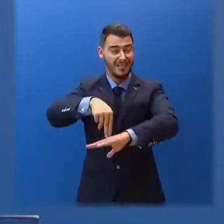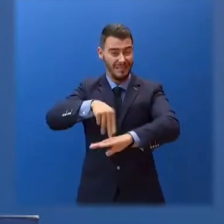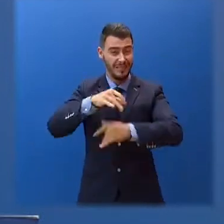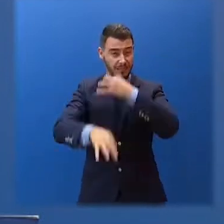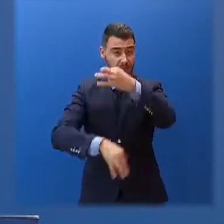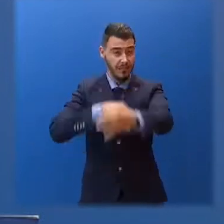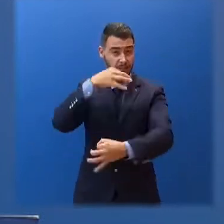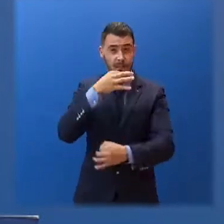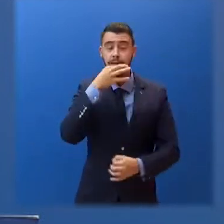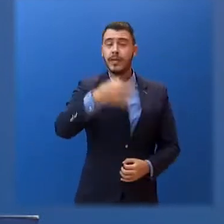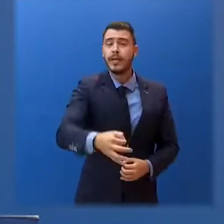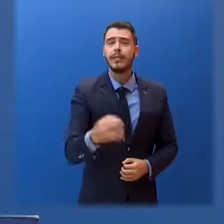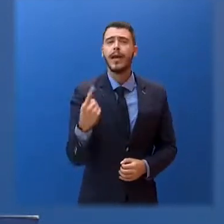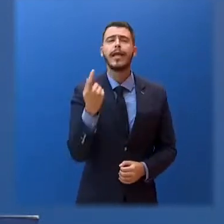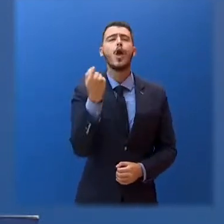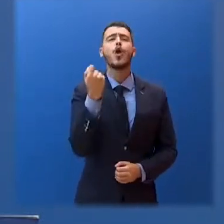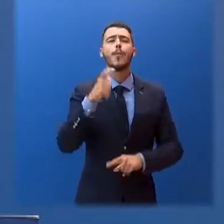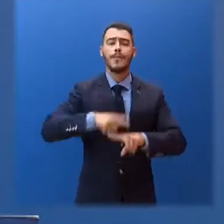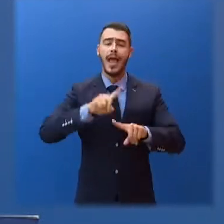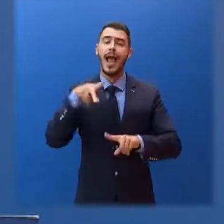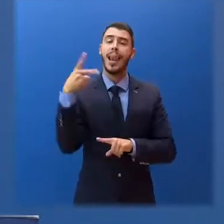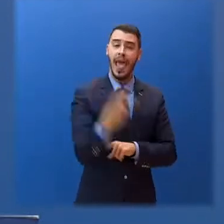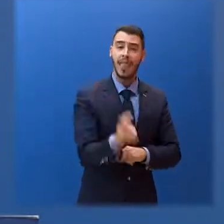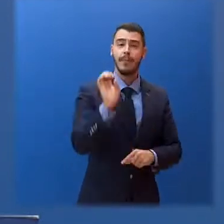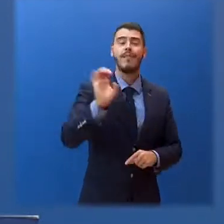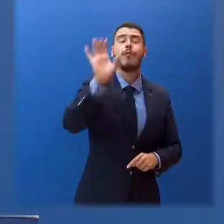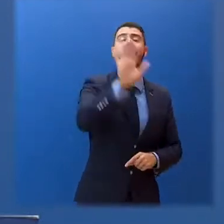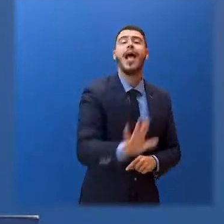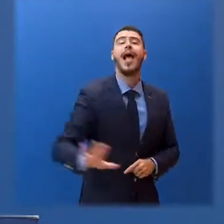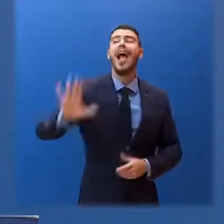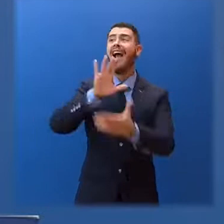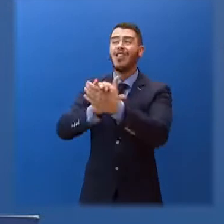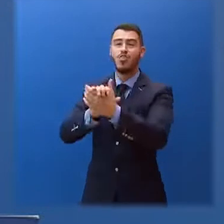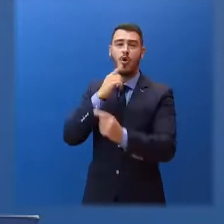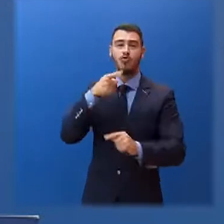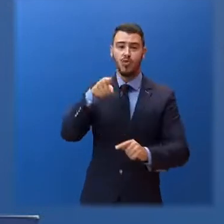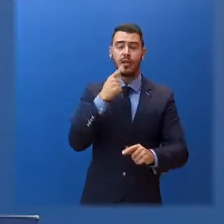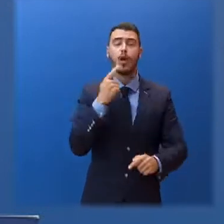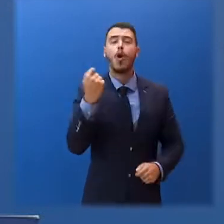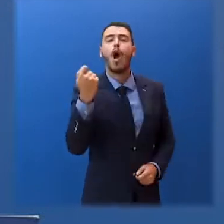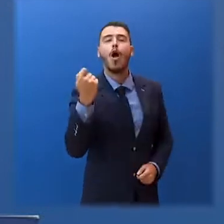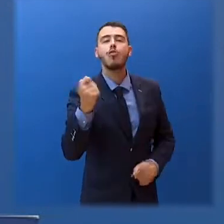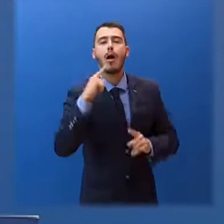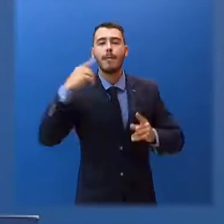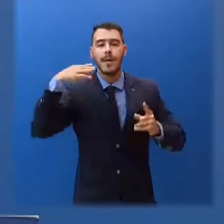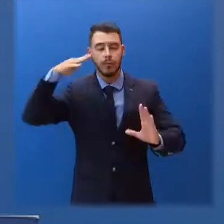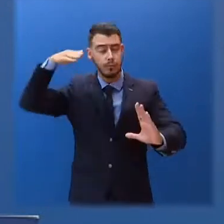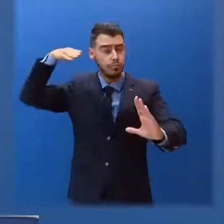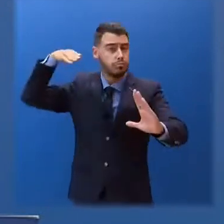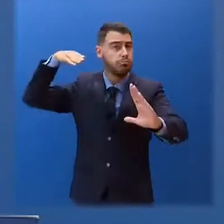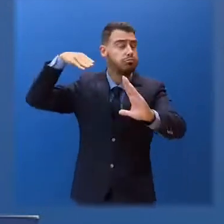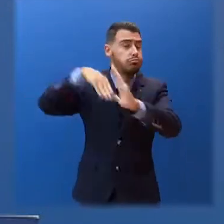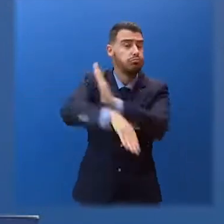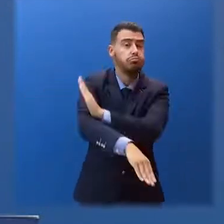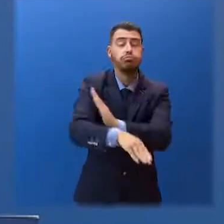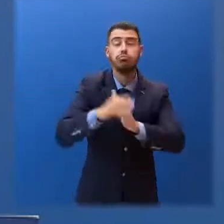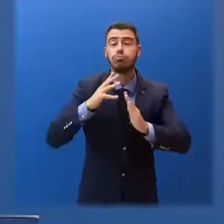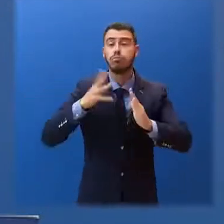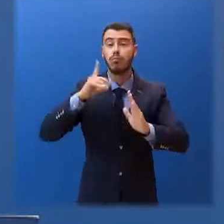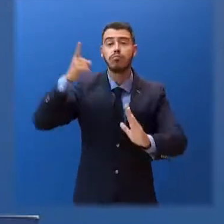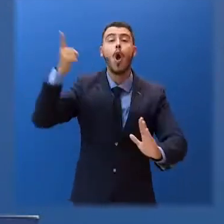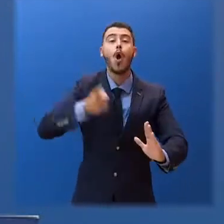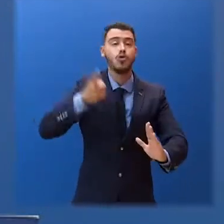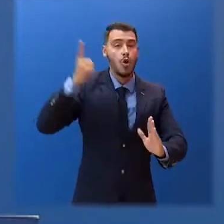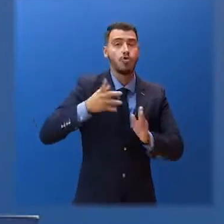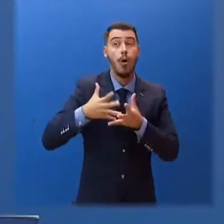και οι οικονομίες των χωρών της Ευρωπαϊκής Ένωσης, θα υποστεί φέτος, εξαιτίας του κορονοϊού, μεγάλη ύφεση. Όπως